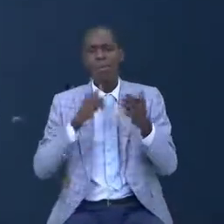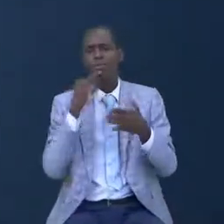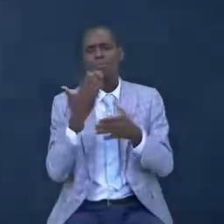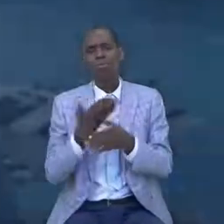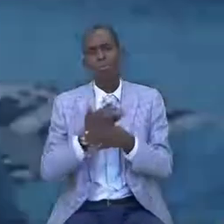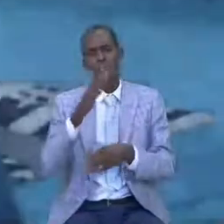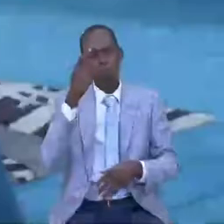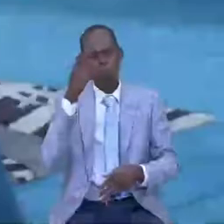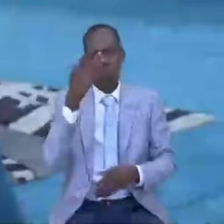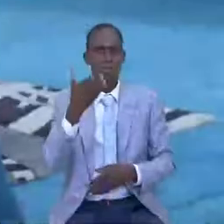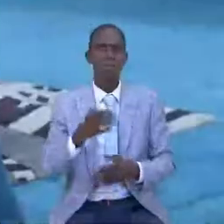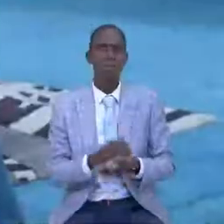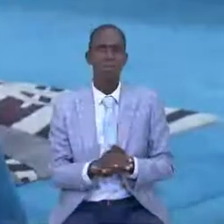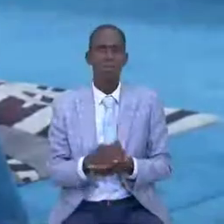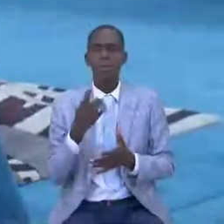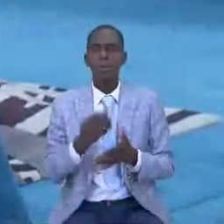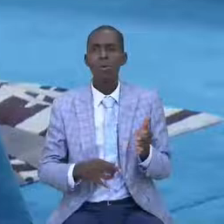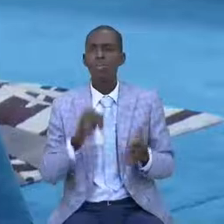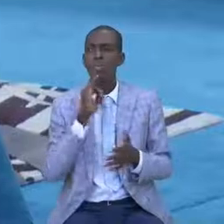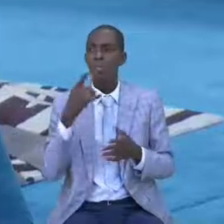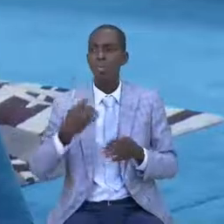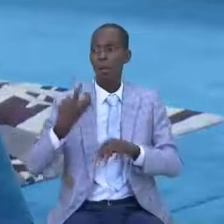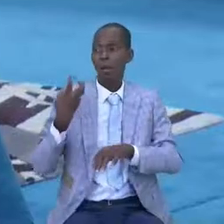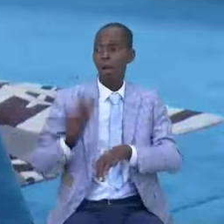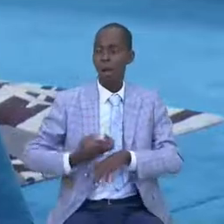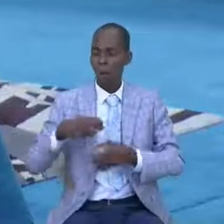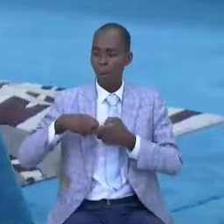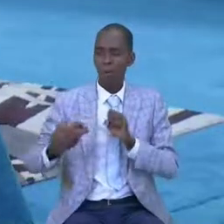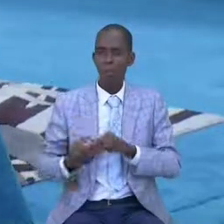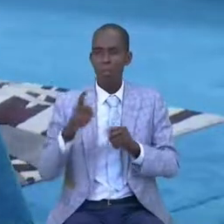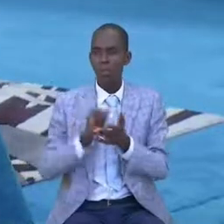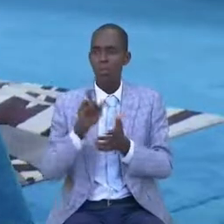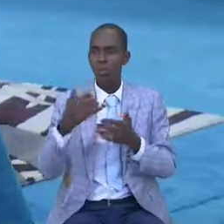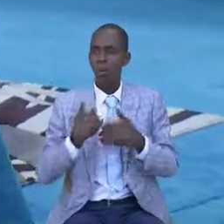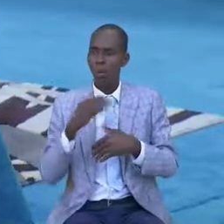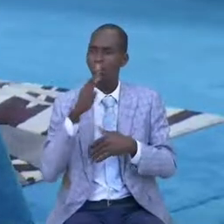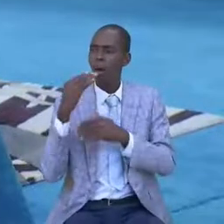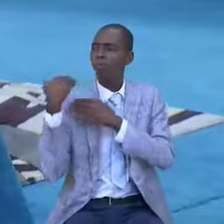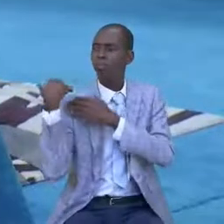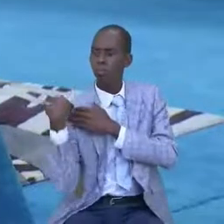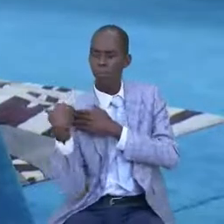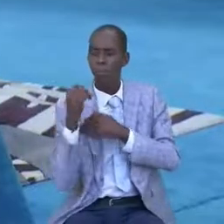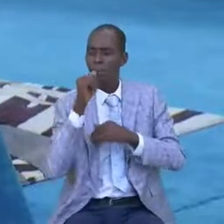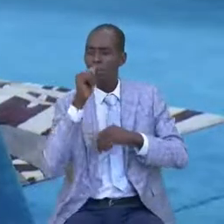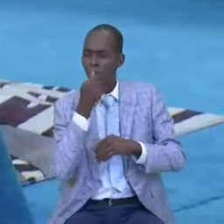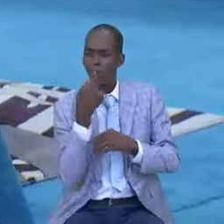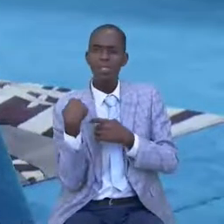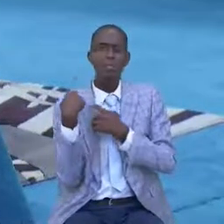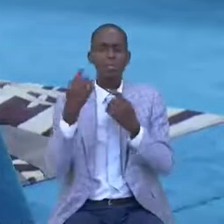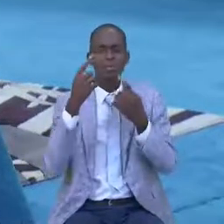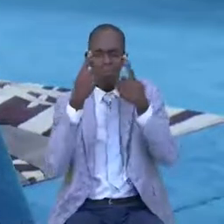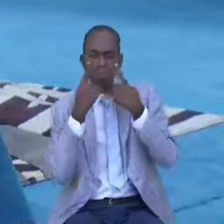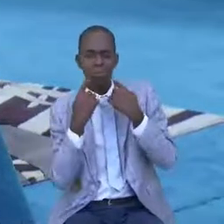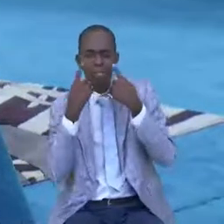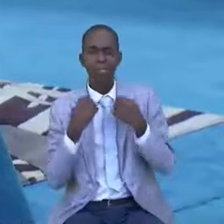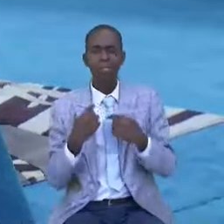Qu'est-ce qui dérange votre cœur? Qu'est-ce qui dérange votre esprit donc? Quel est le problème insolvable